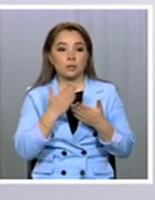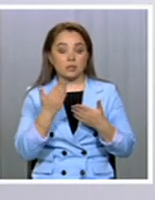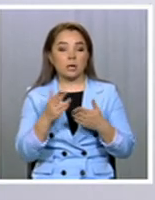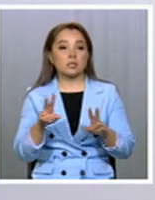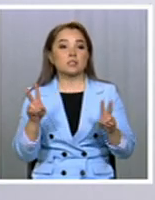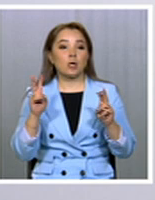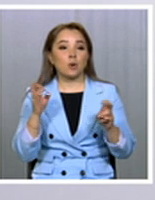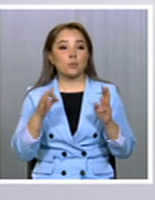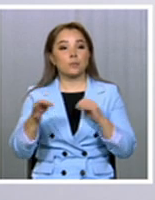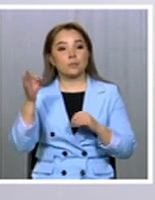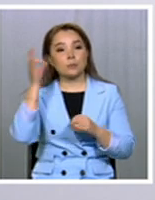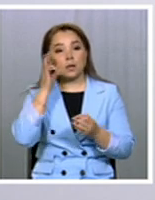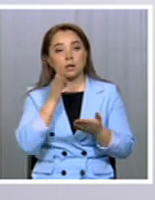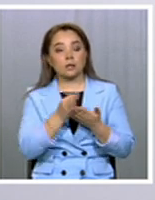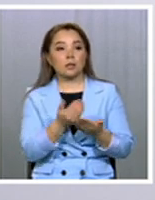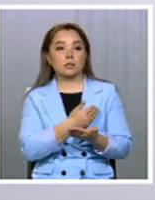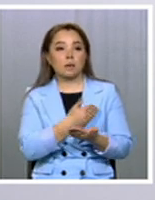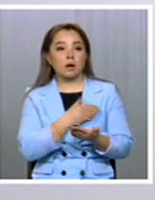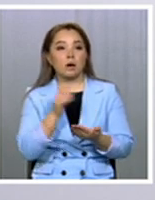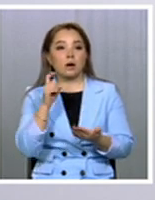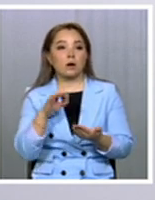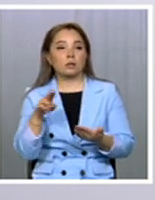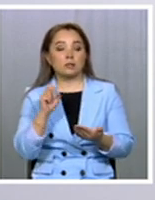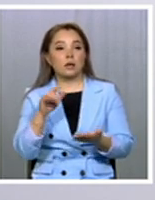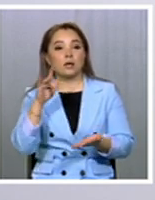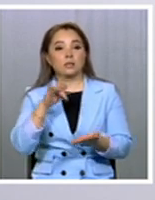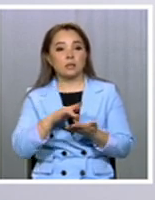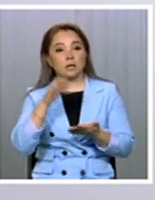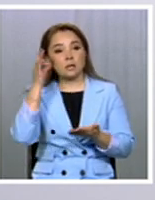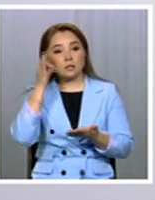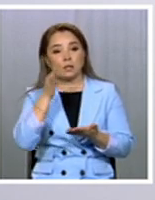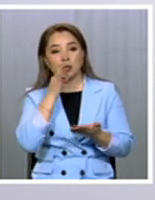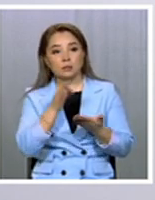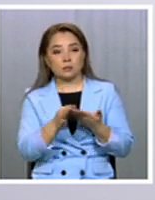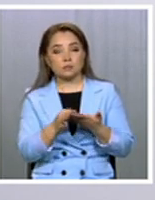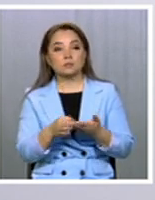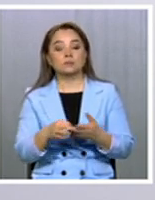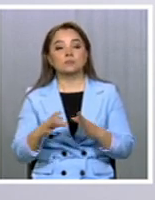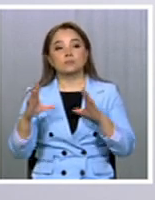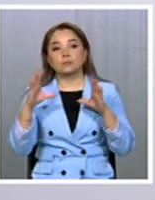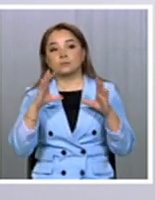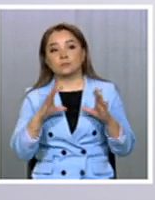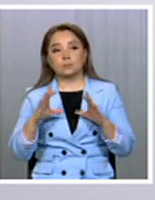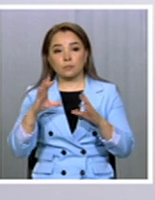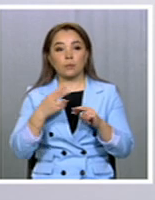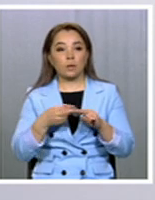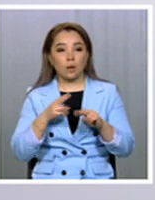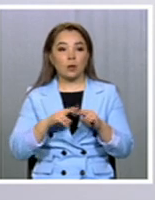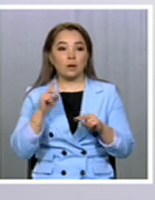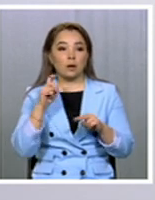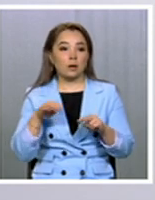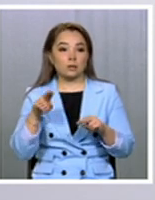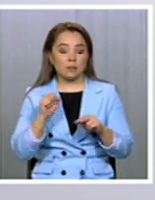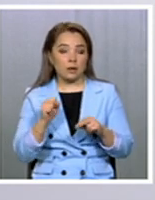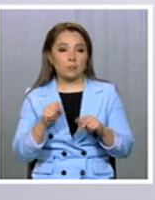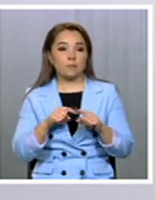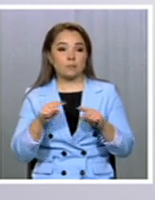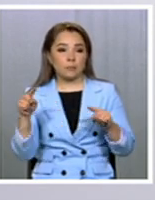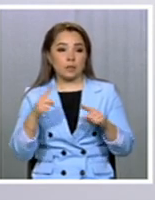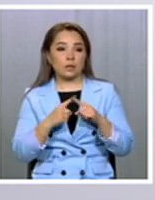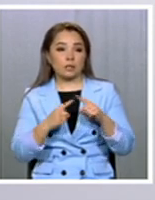Теореманы есімізге түсірейік. Хорданы қақ бөлетін диаметр осы хордаға перпендикуляр